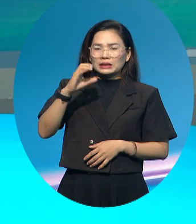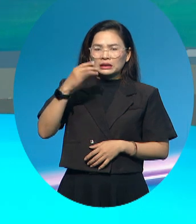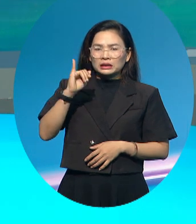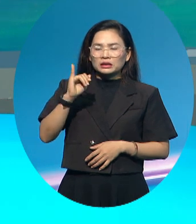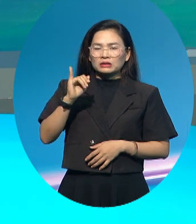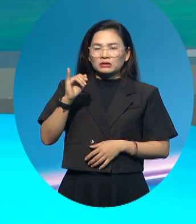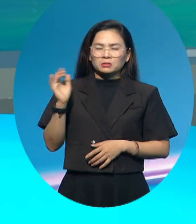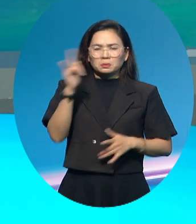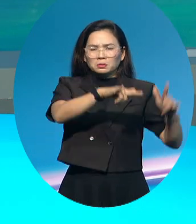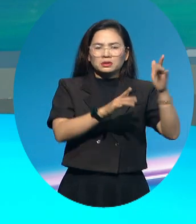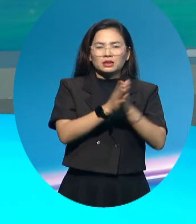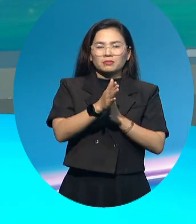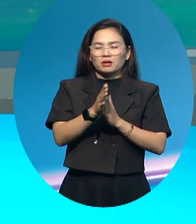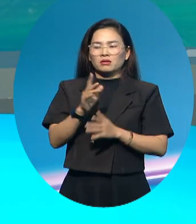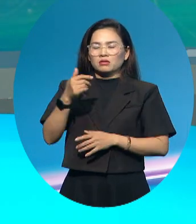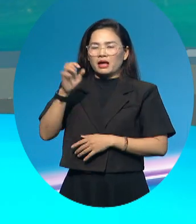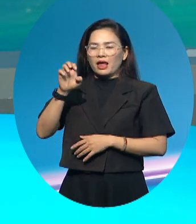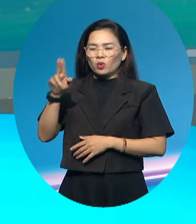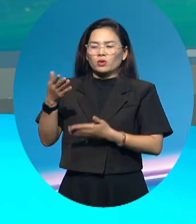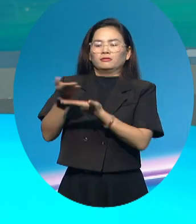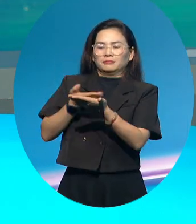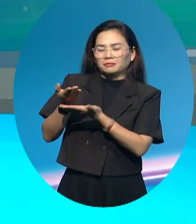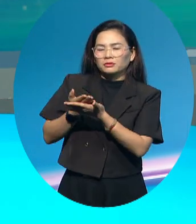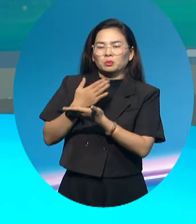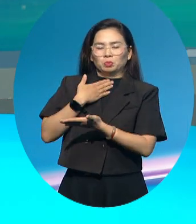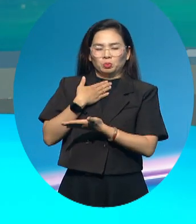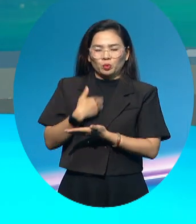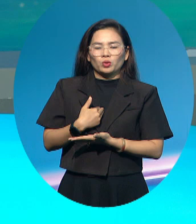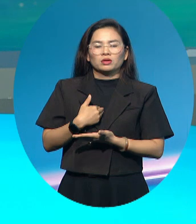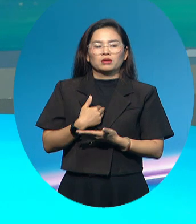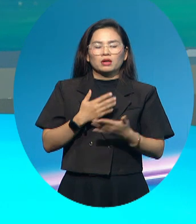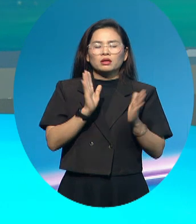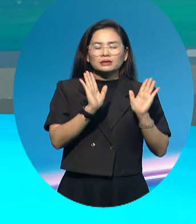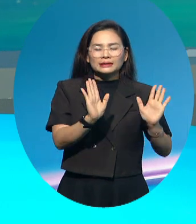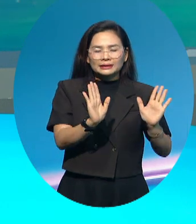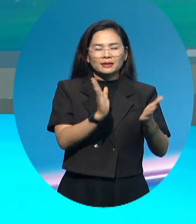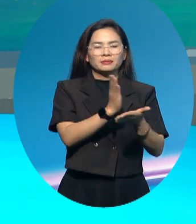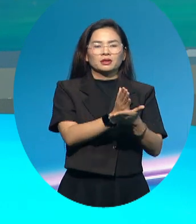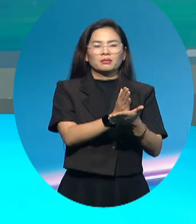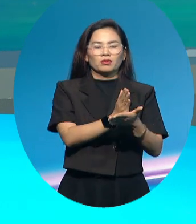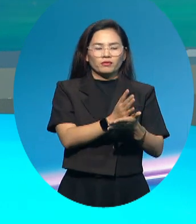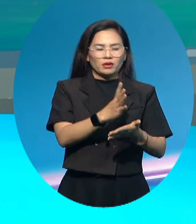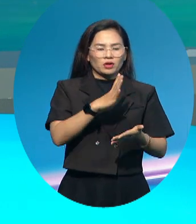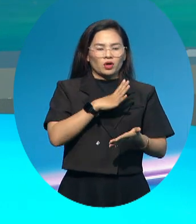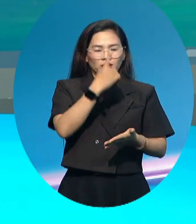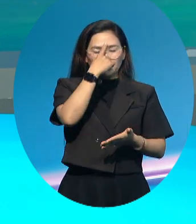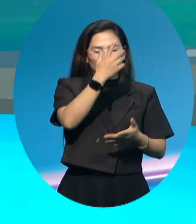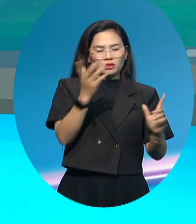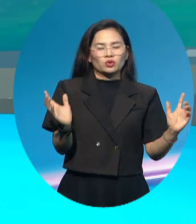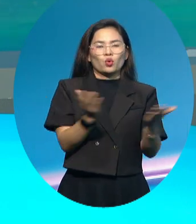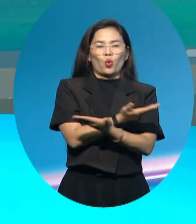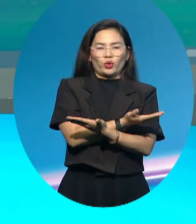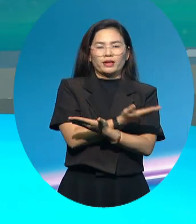và phương Tây đang nỗ lực thúc đẩy các cuộc đàm phán nhằm đạt được một thỏa thuận tạm ngừng bắn và phóng thích con tin giữa hamas